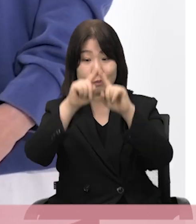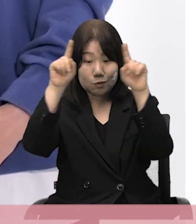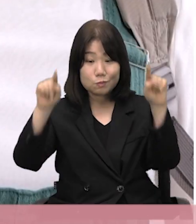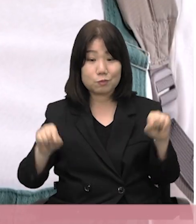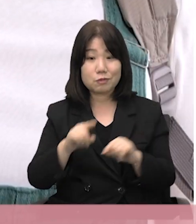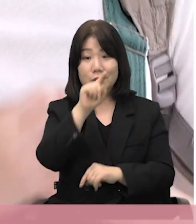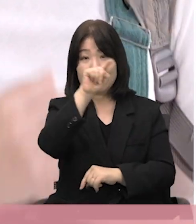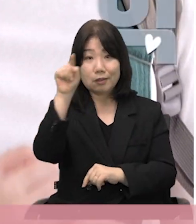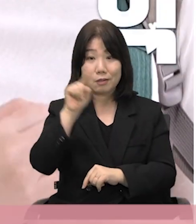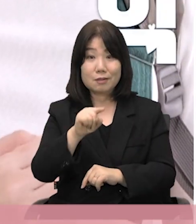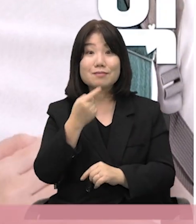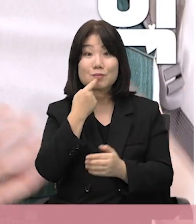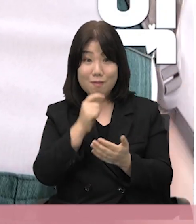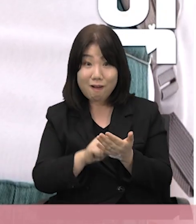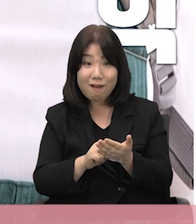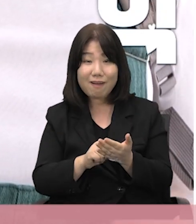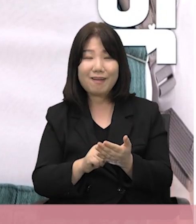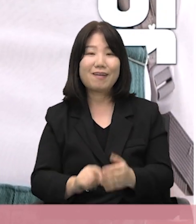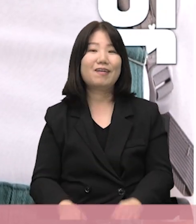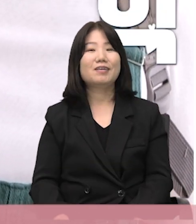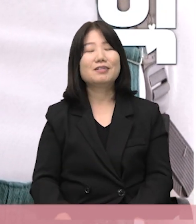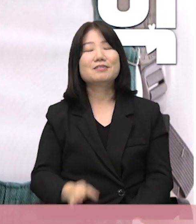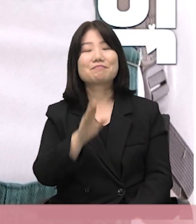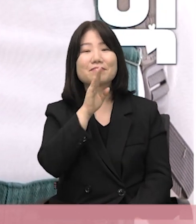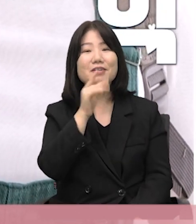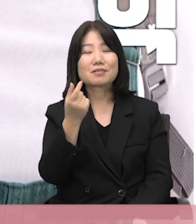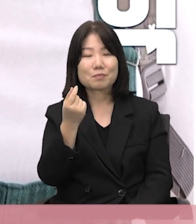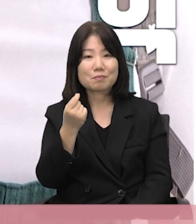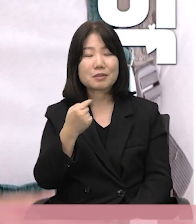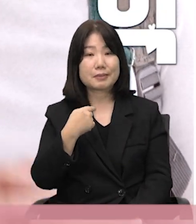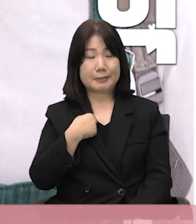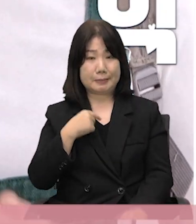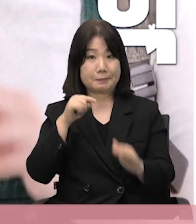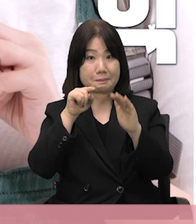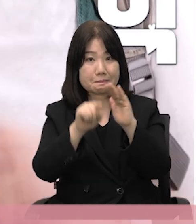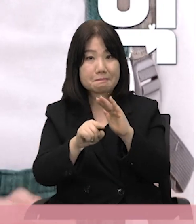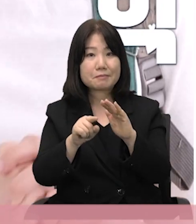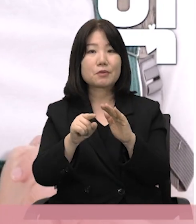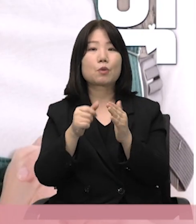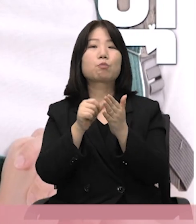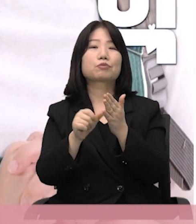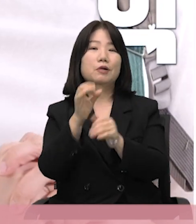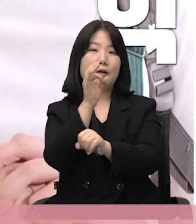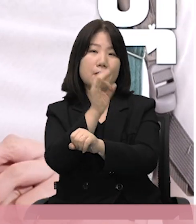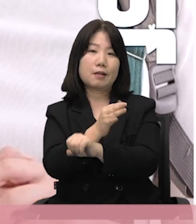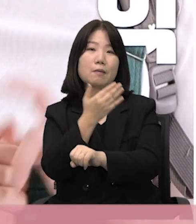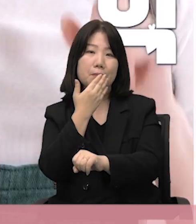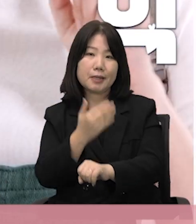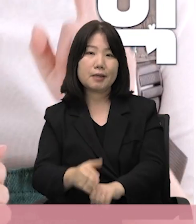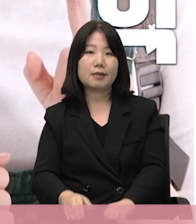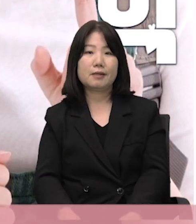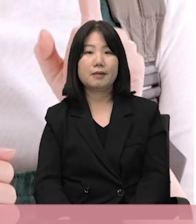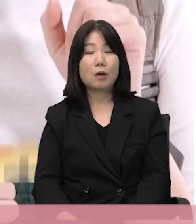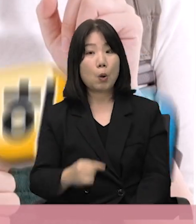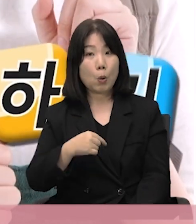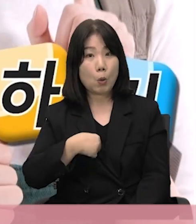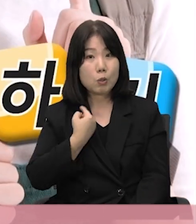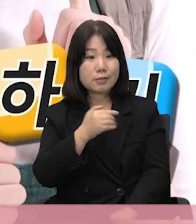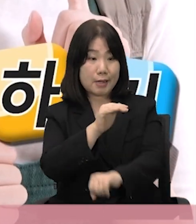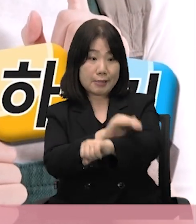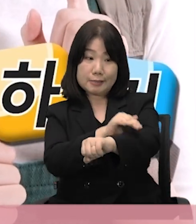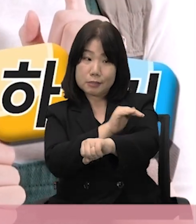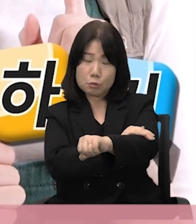않겠죠? 네, 이제 혼자서도 무인 점포에 가서 물건을 살 수 있을 것 같아요. 혼자